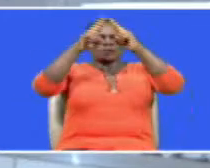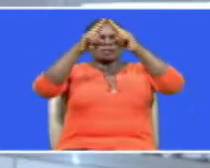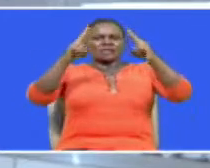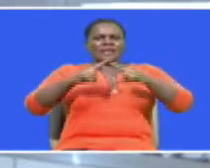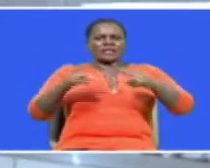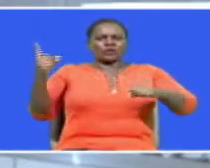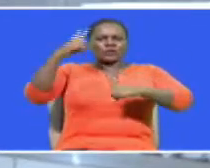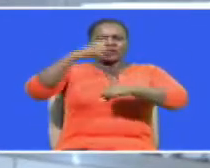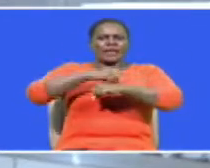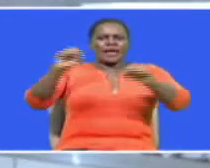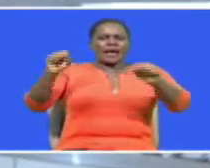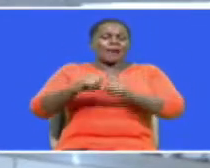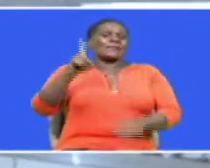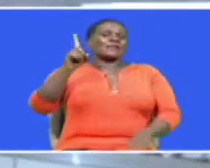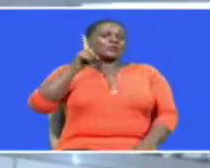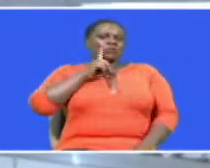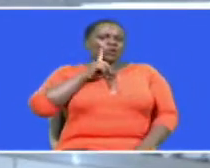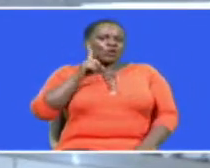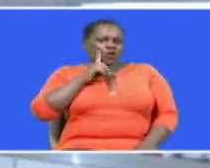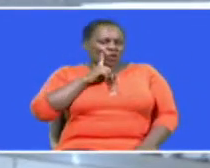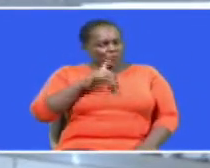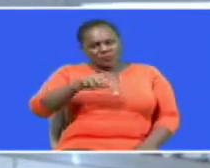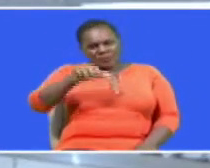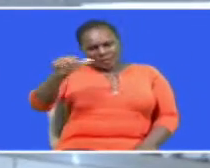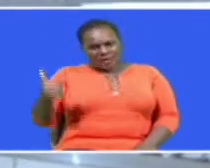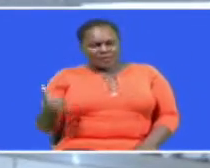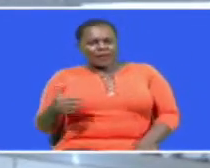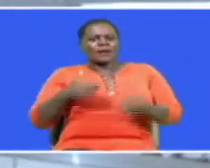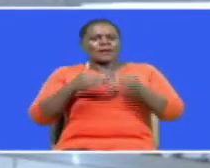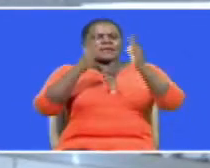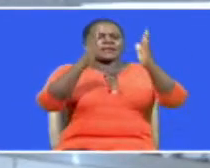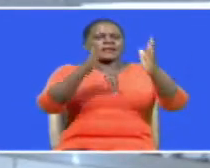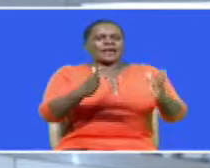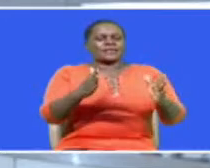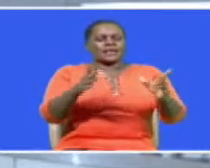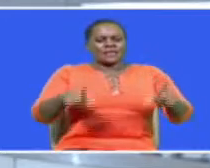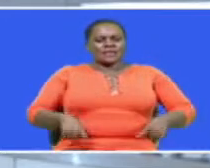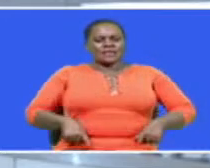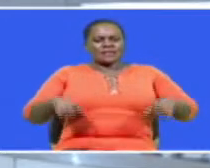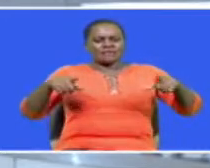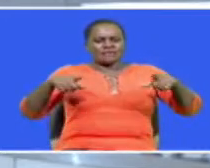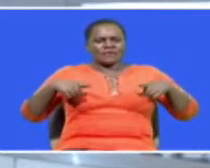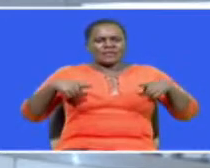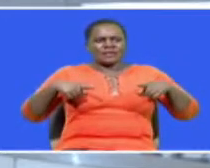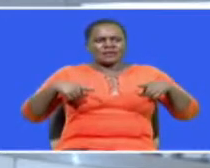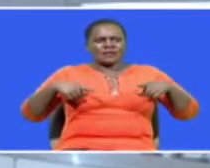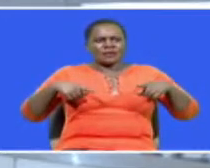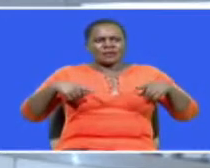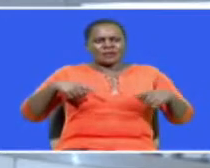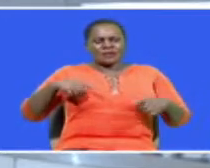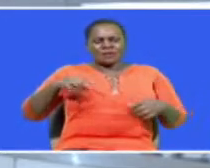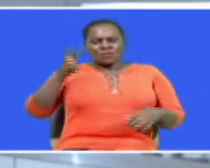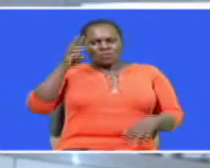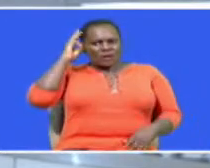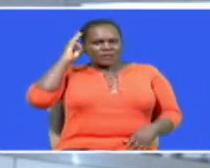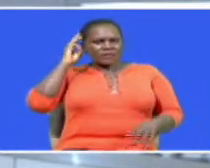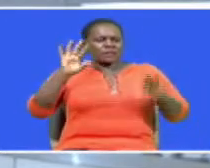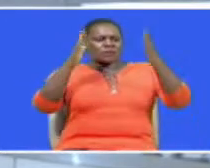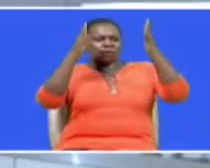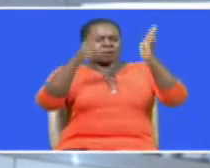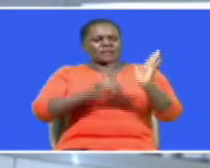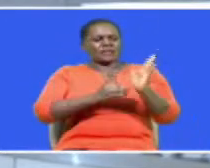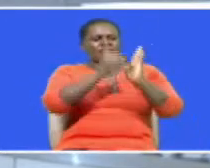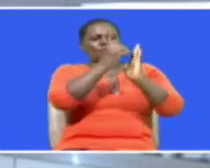yatakayokuwa yakifanyika hapo kesho. Kwingineko ni kwamba viongozi na wakazi kutoka kaunti ya Wajir wameipongeza miradi ya